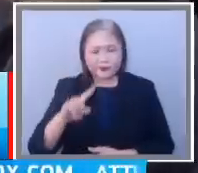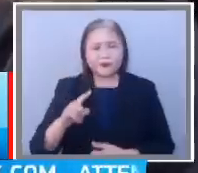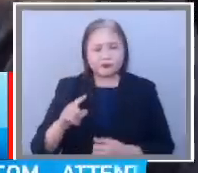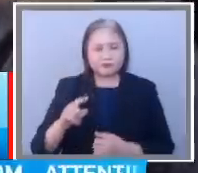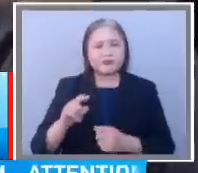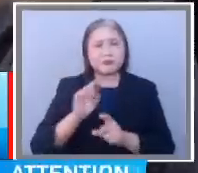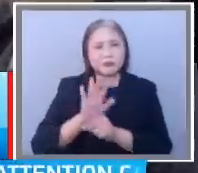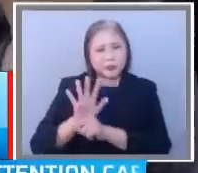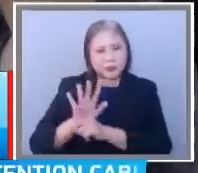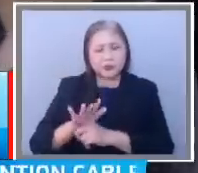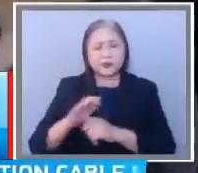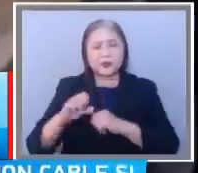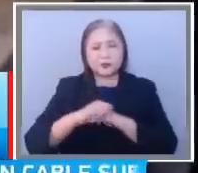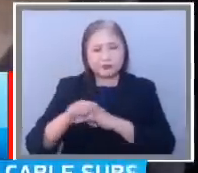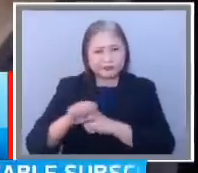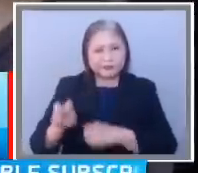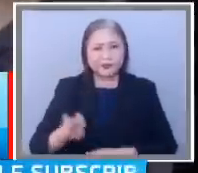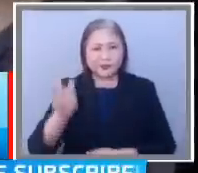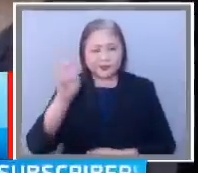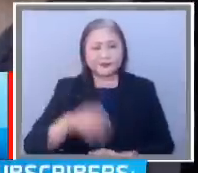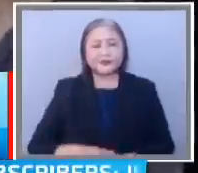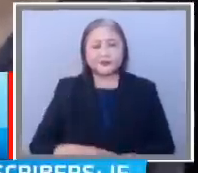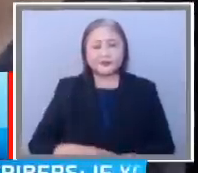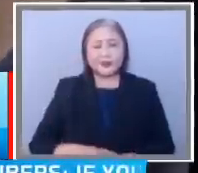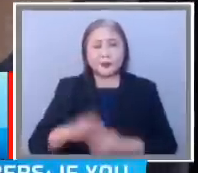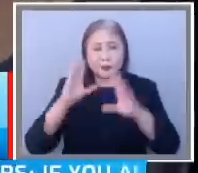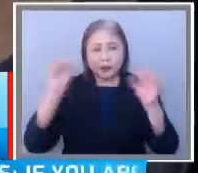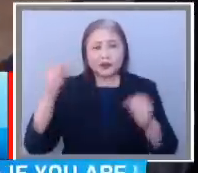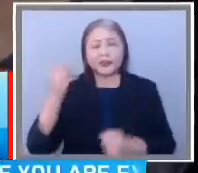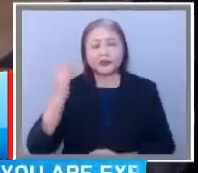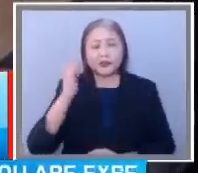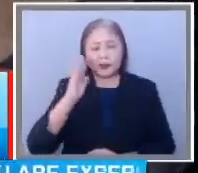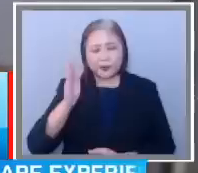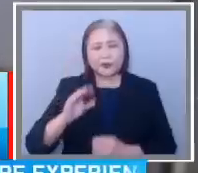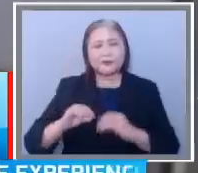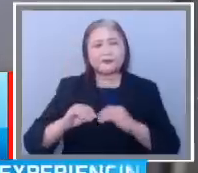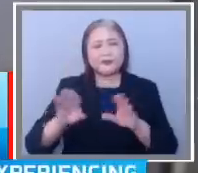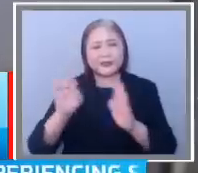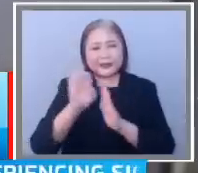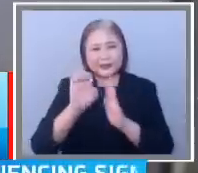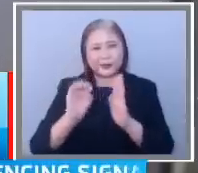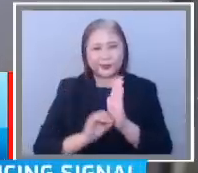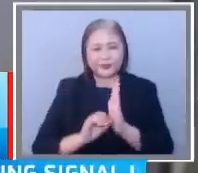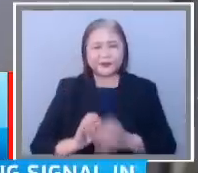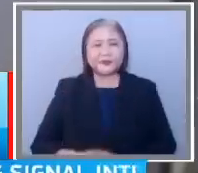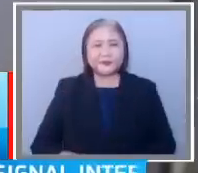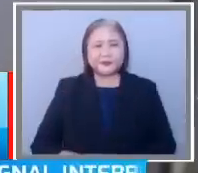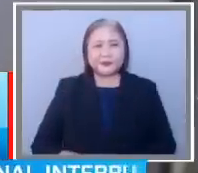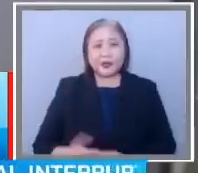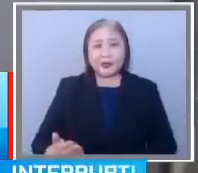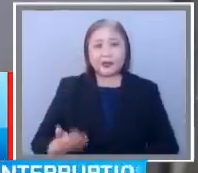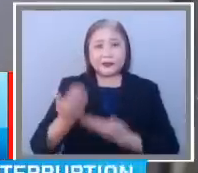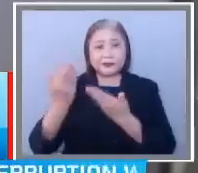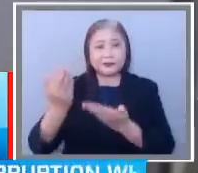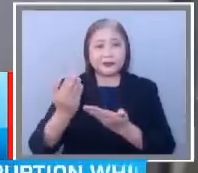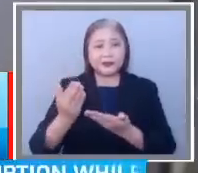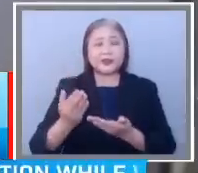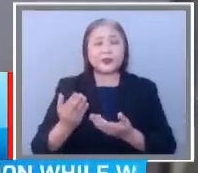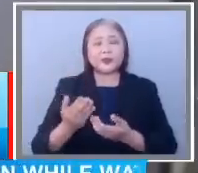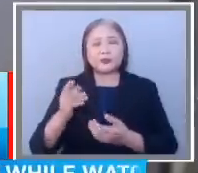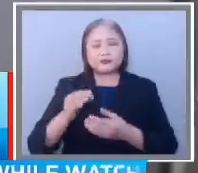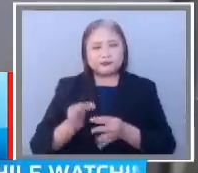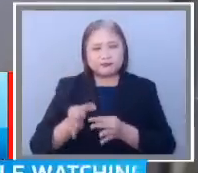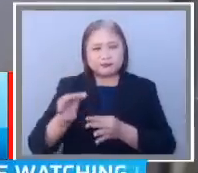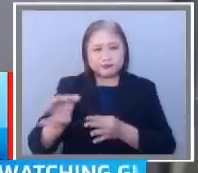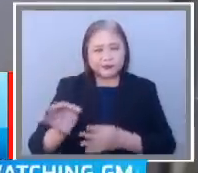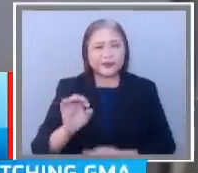Inaasahang maglalabas siya ng executive order para riyan. Kasama rin sa mga aprobadong rekomendasyon ang extension ng